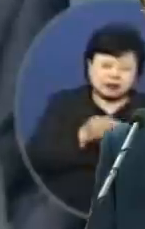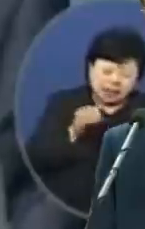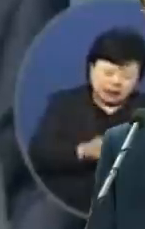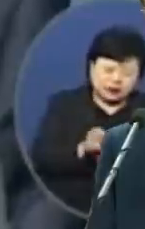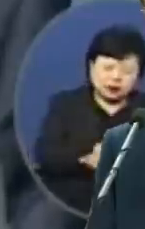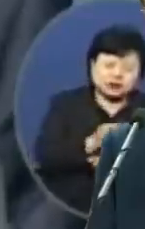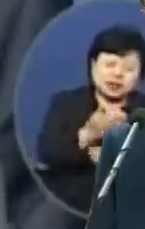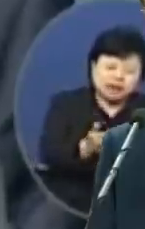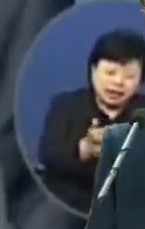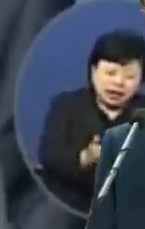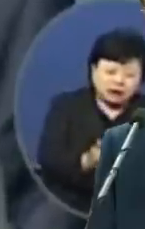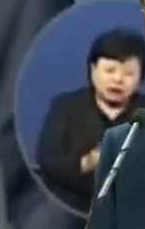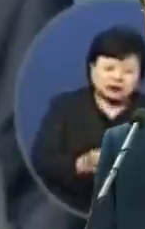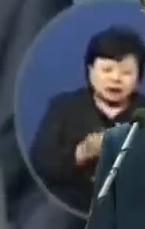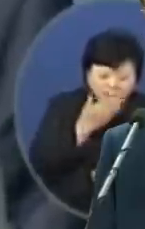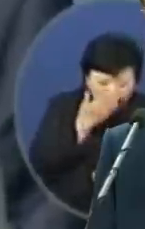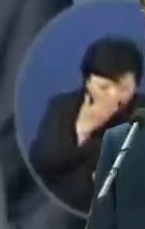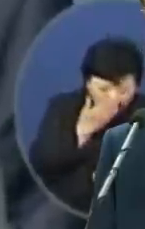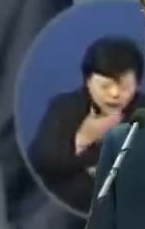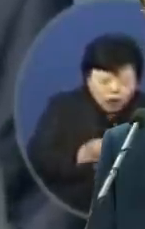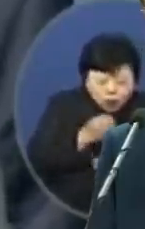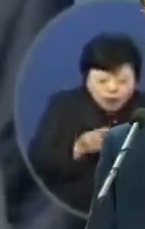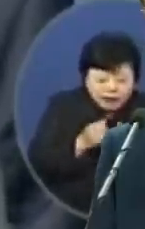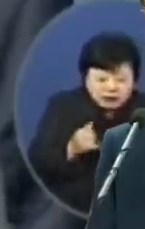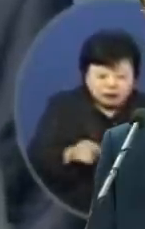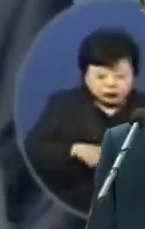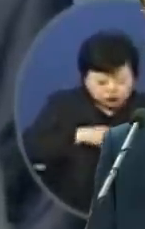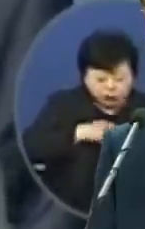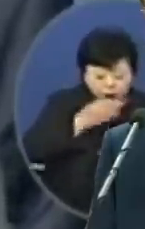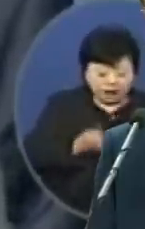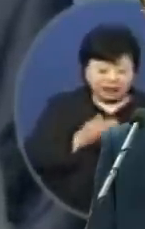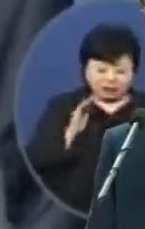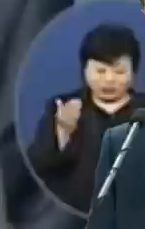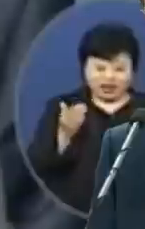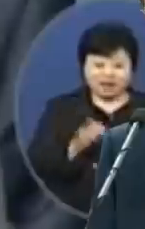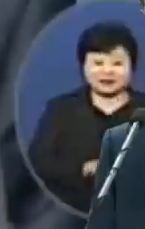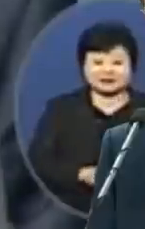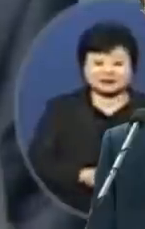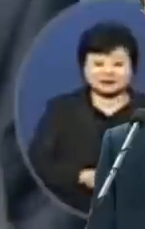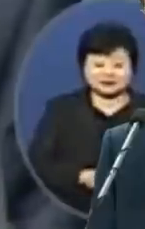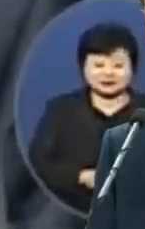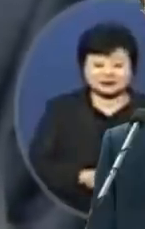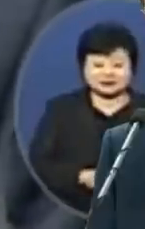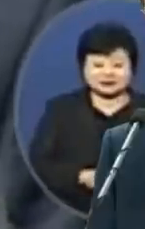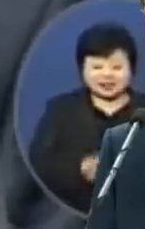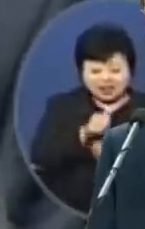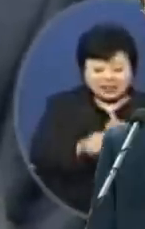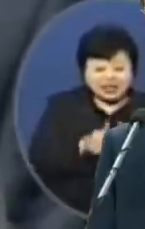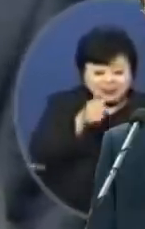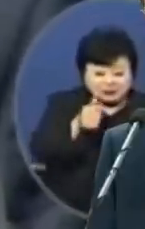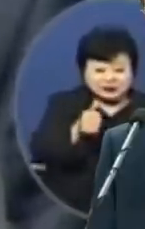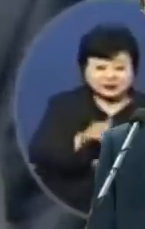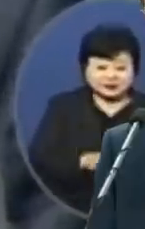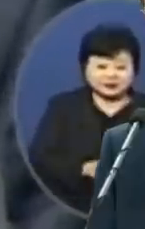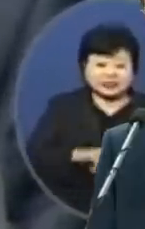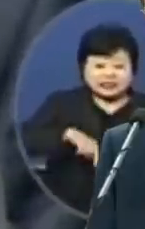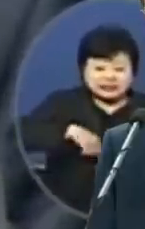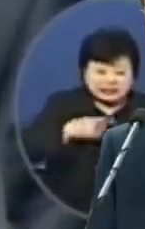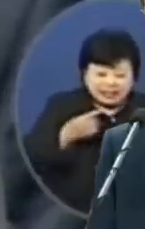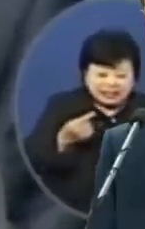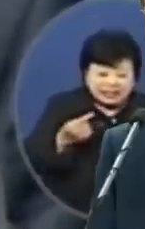주시옵소서. 자기를 낮추고 회개한 저 사람이 의롭다함을 입고 나갔다 그렇게 말했습니다. 하나님은